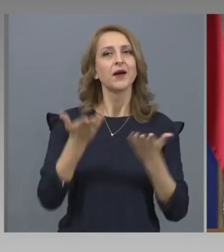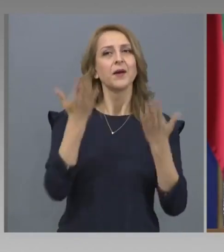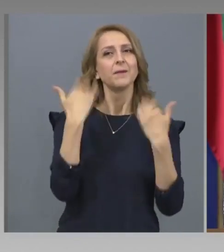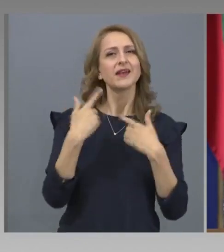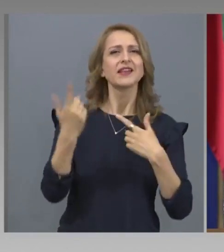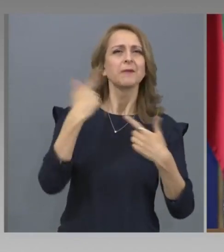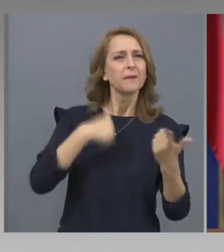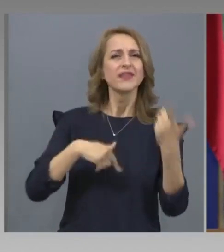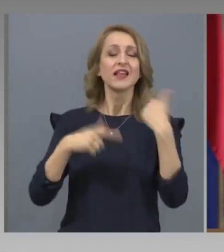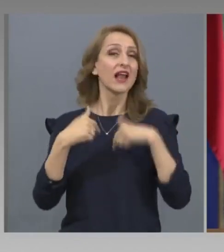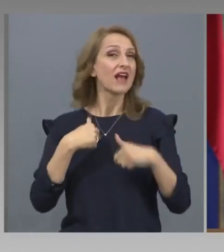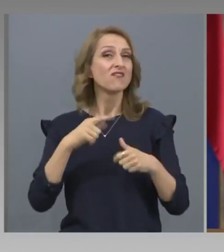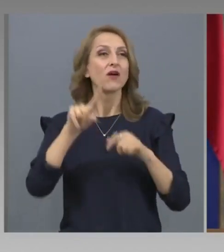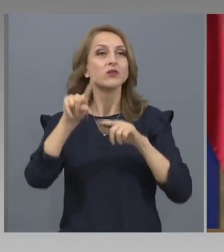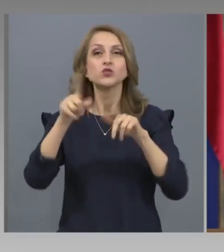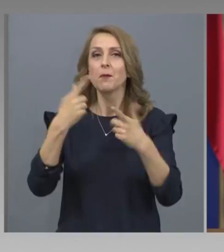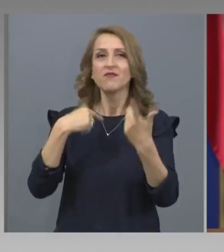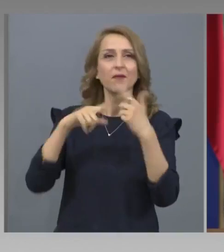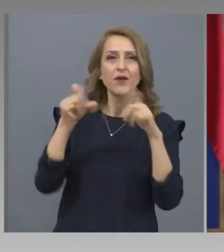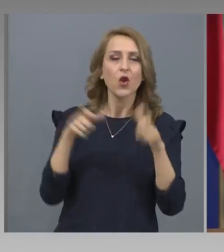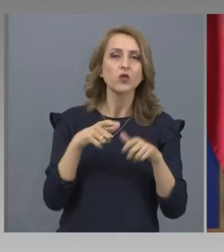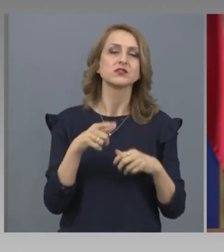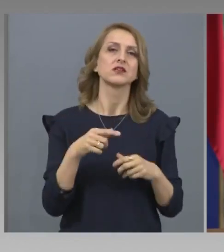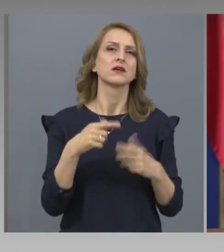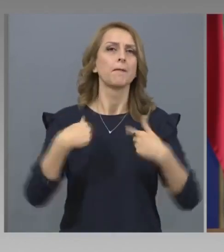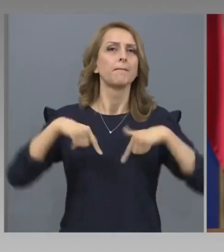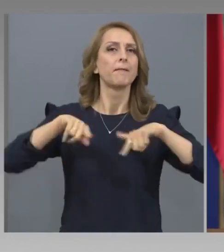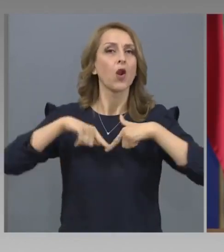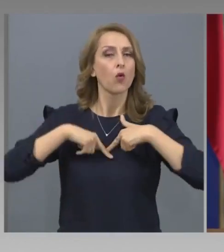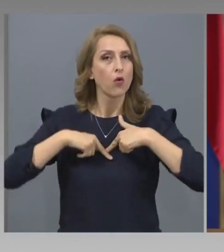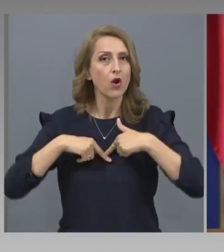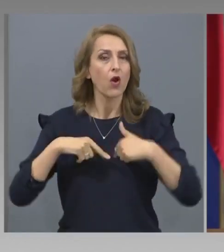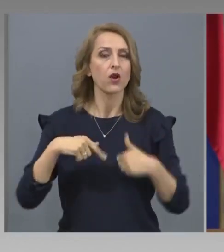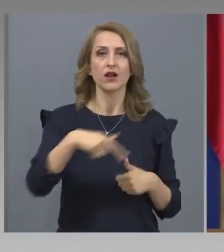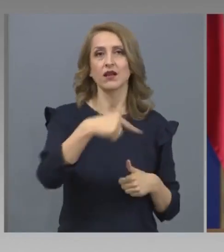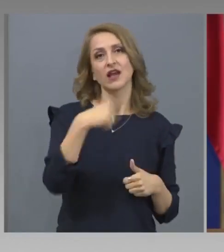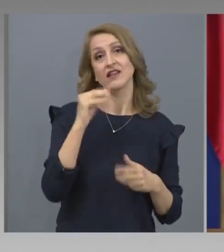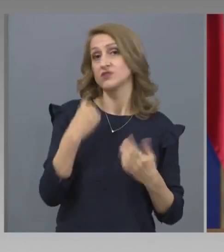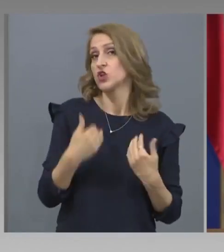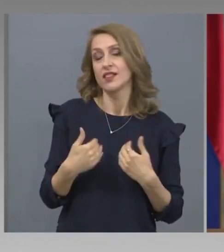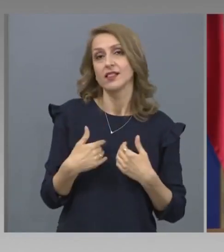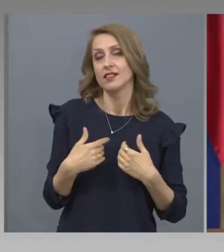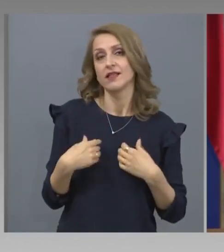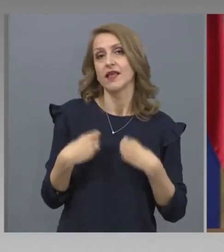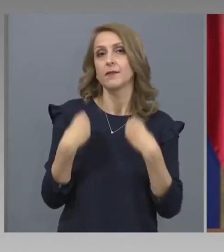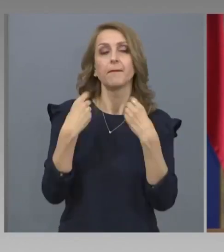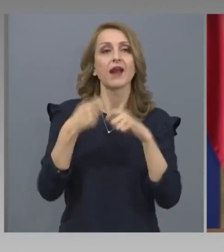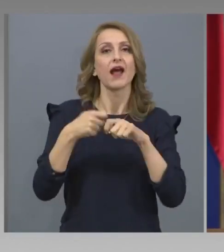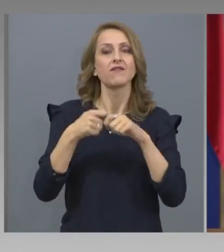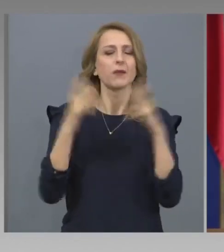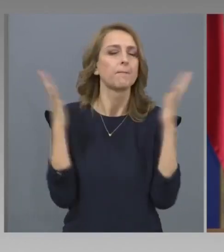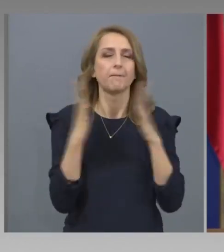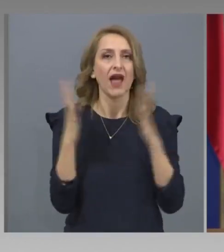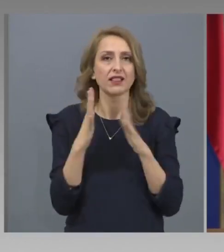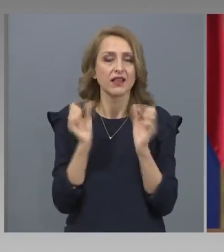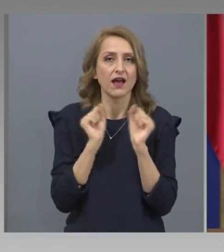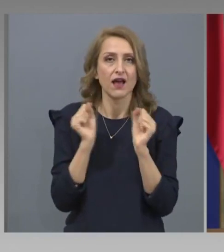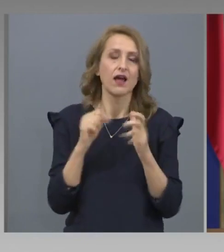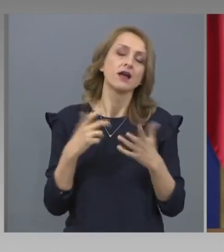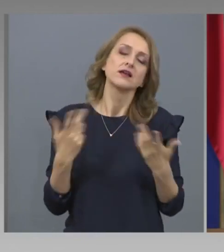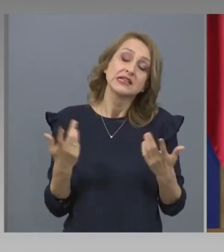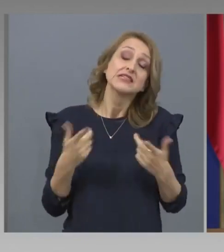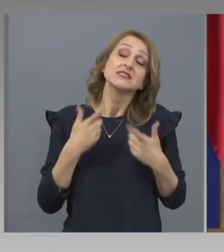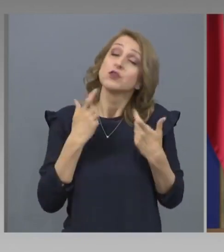разпитвани, включително много от нас и от прокурори. Така че само който иска, само